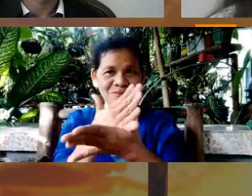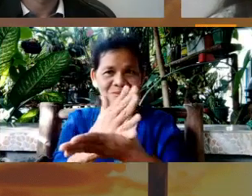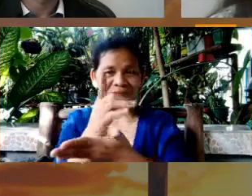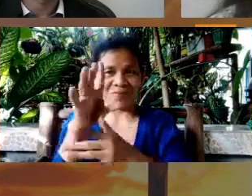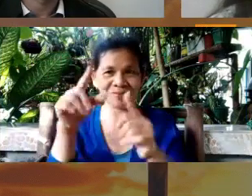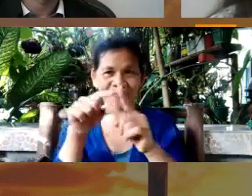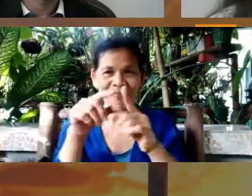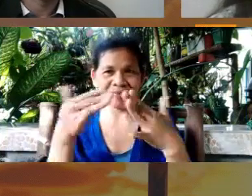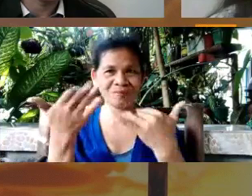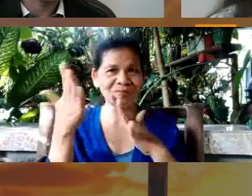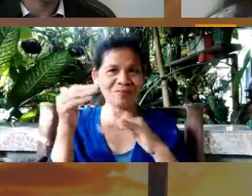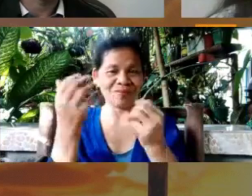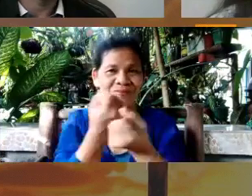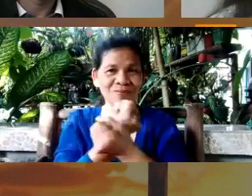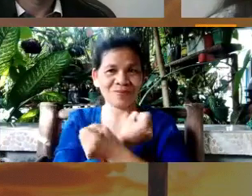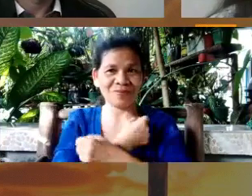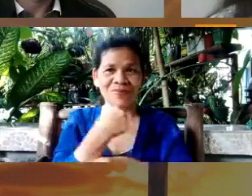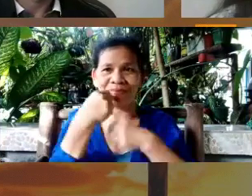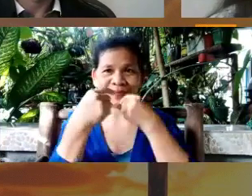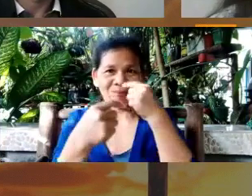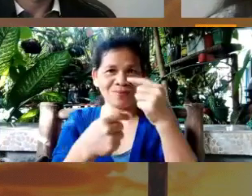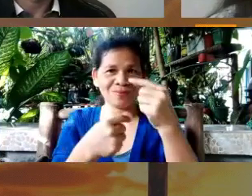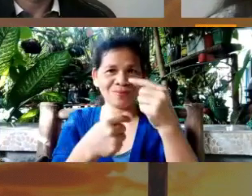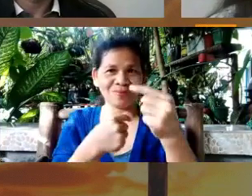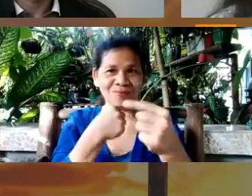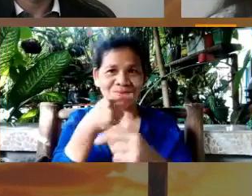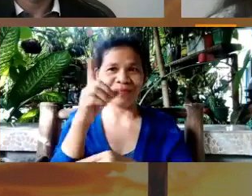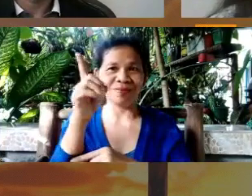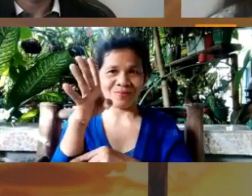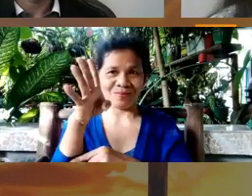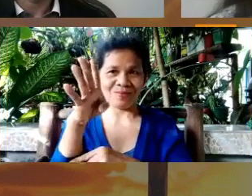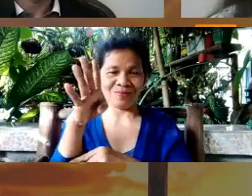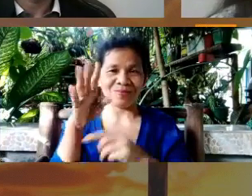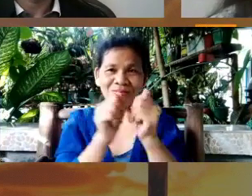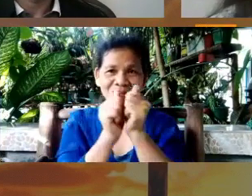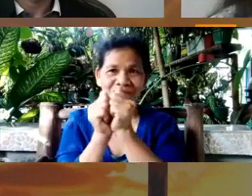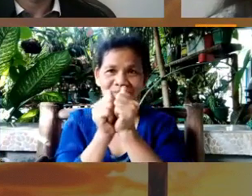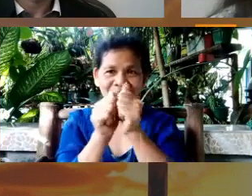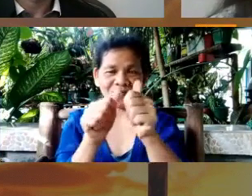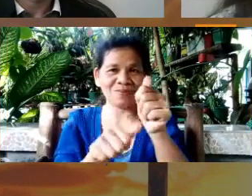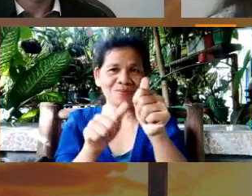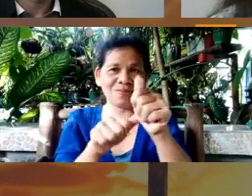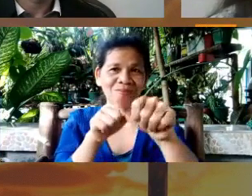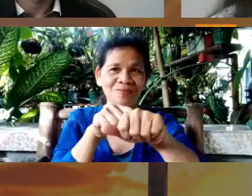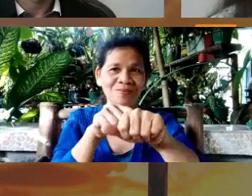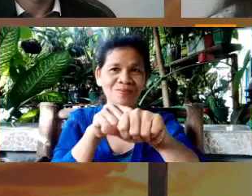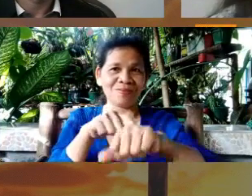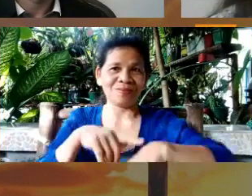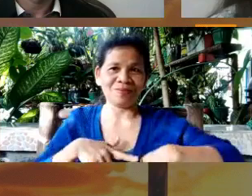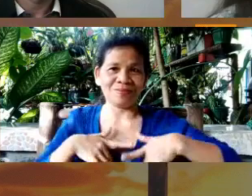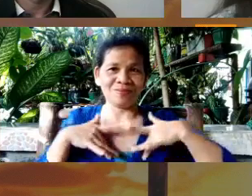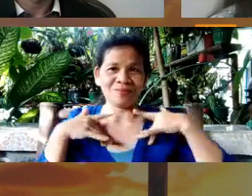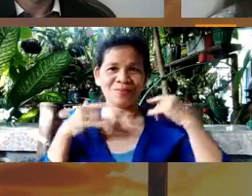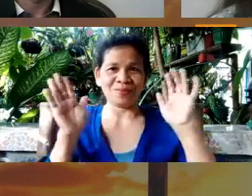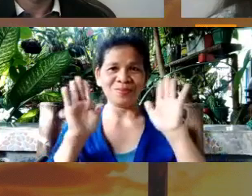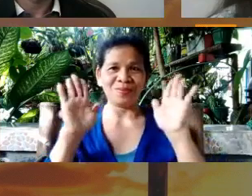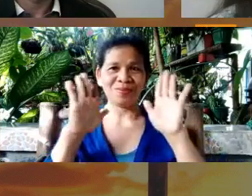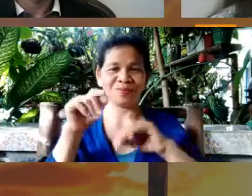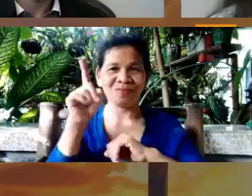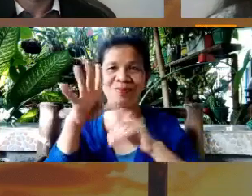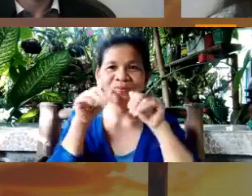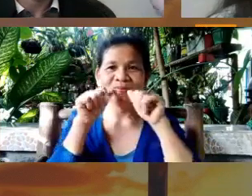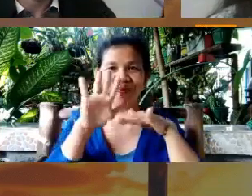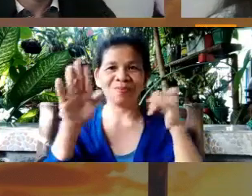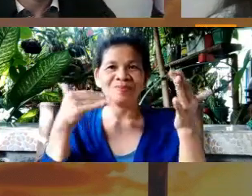and Love, nagsasabi po sa inyong ang Diyos ang siyang ating makapiling sa bawat yugto ng ating buhay. Babay na po and God bless po